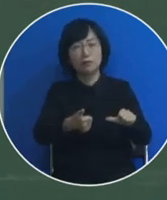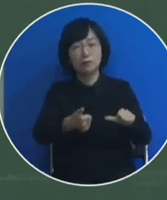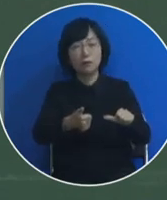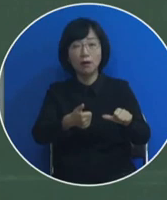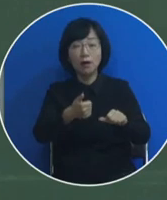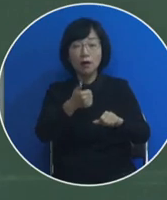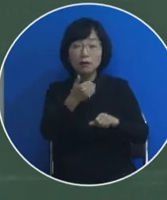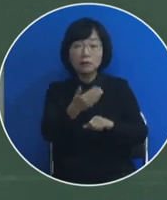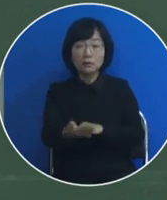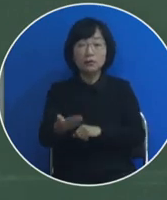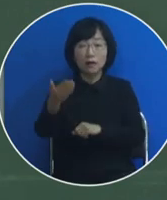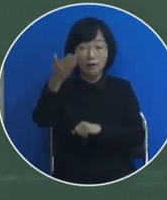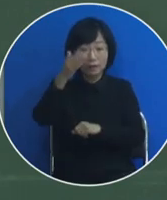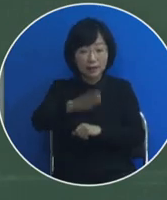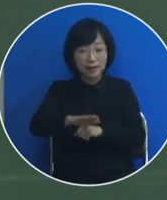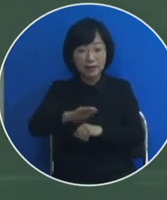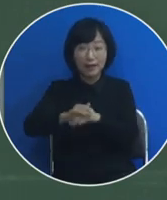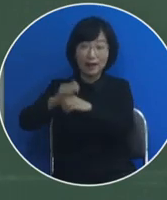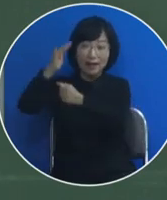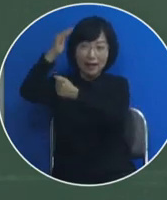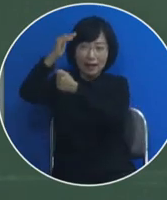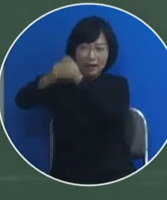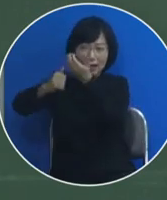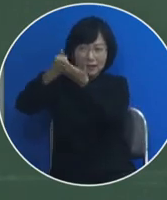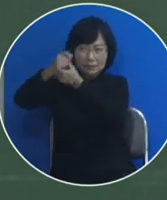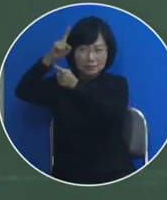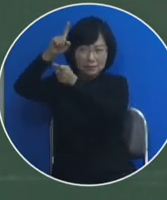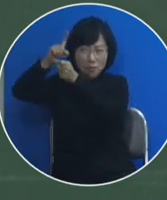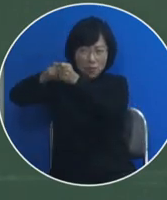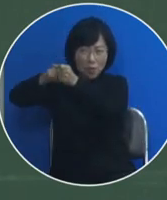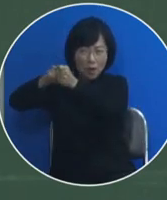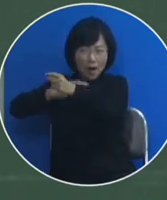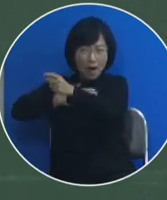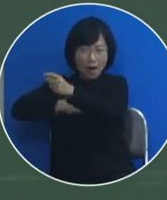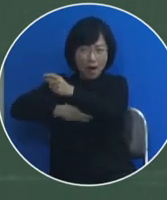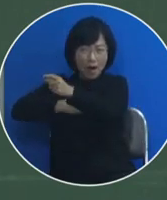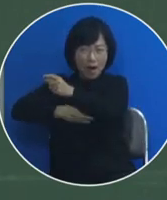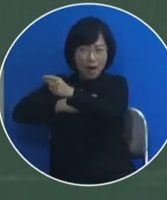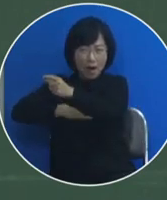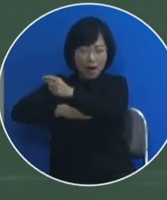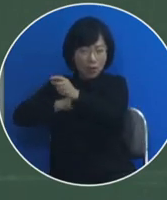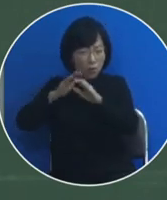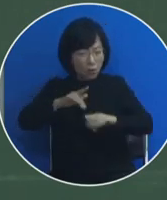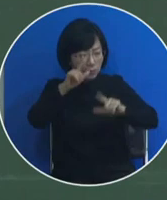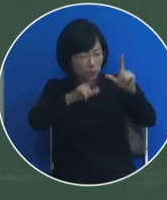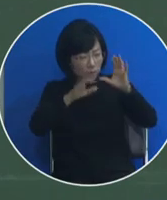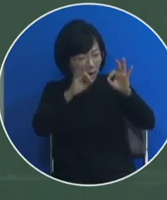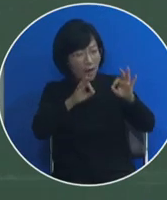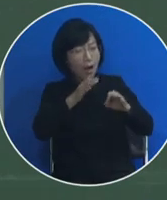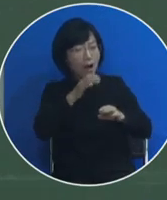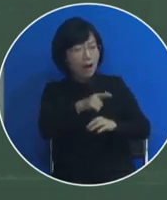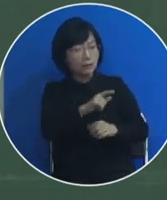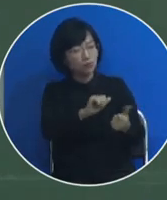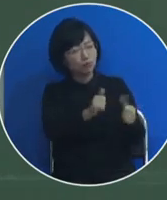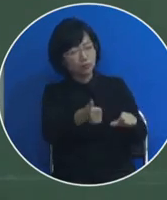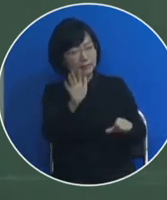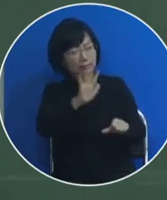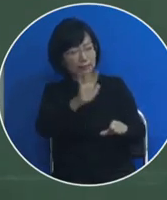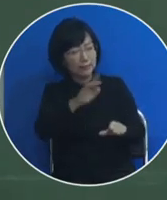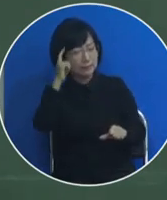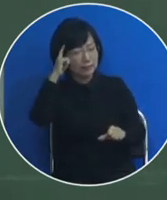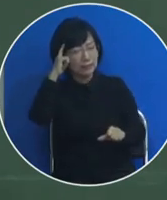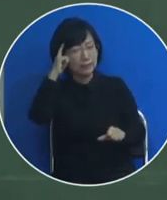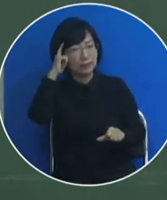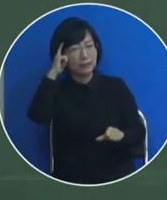그러나 하나님의 목표를 알고 본 사람은 거기 죽음이 아니라고 말이에요. However, those who saw and knew God's goal, that was